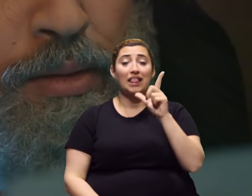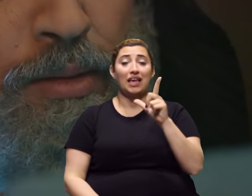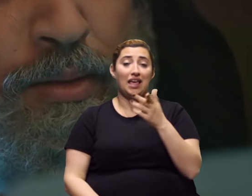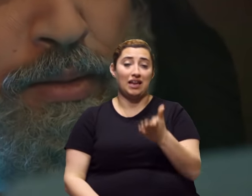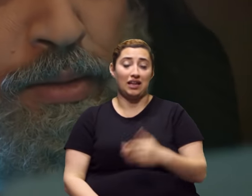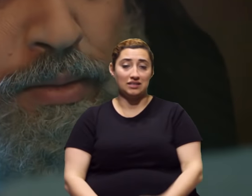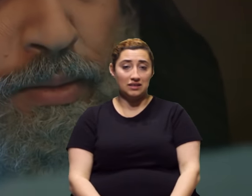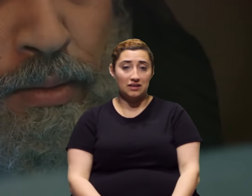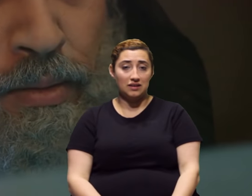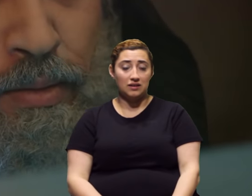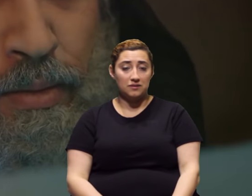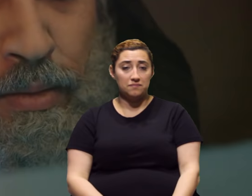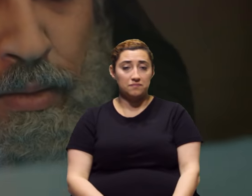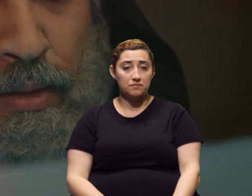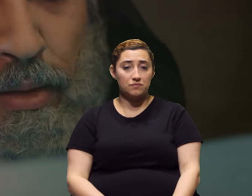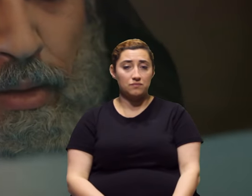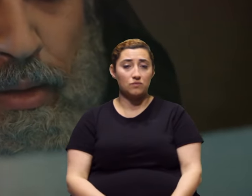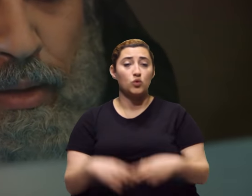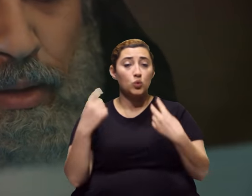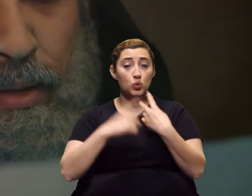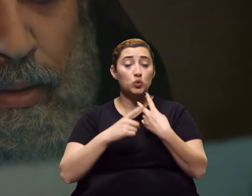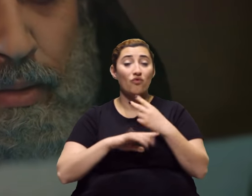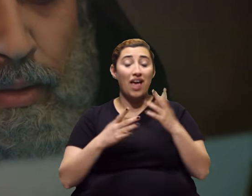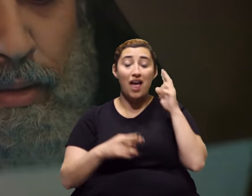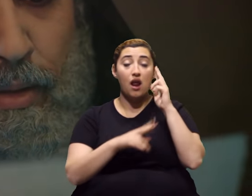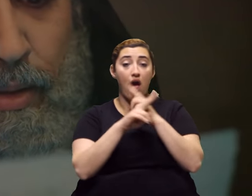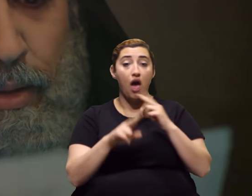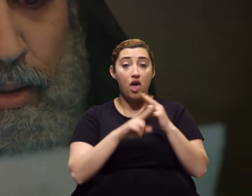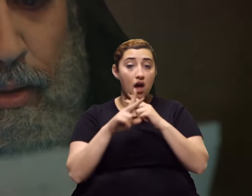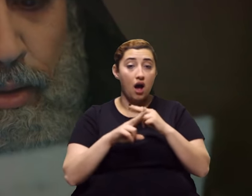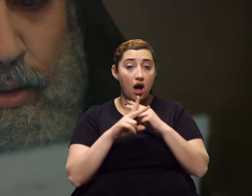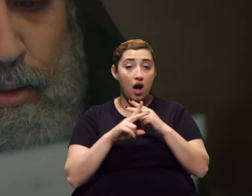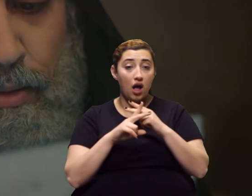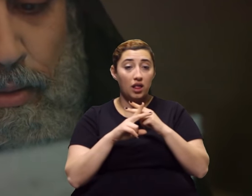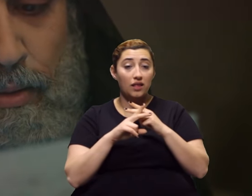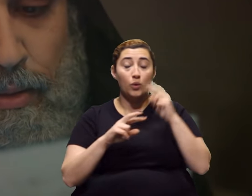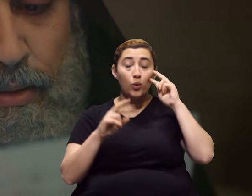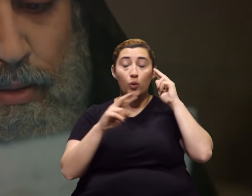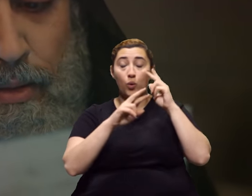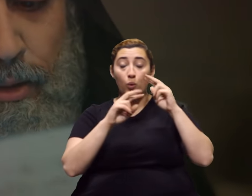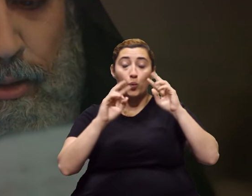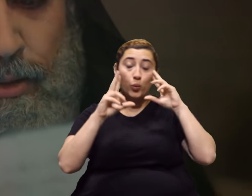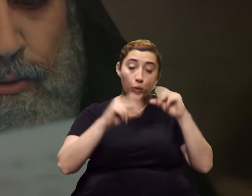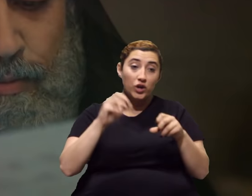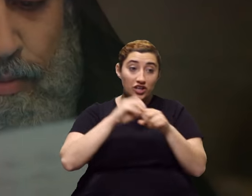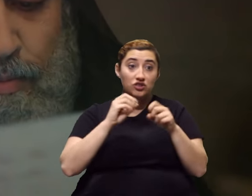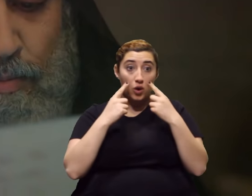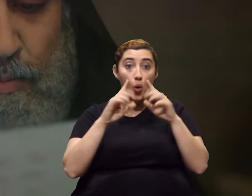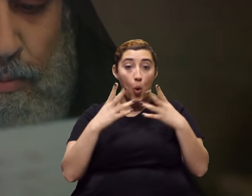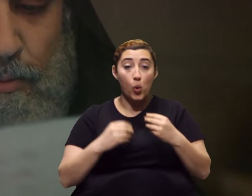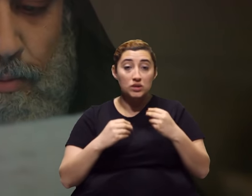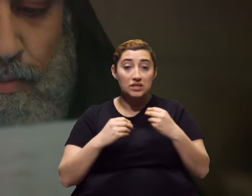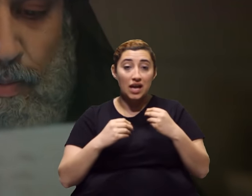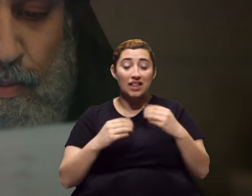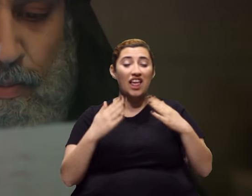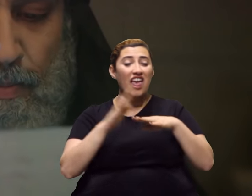seni gerek seni. Yusuf eğer hayalini düşte göreydi bir gece. Terk